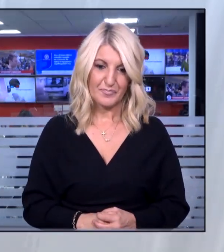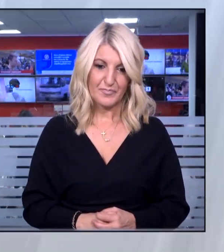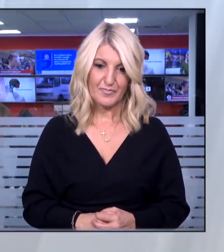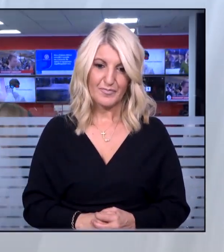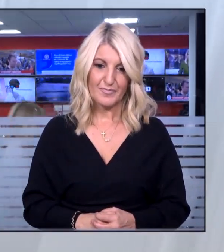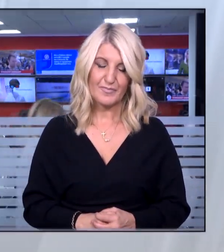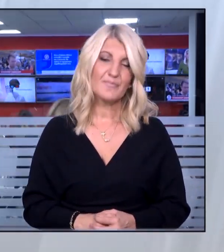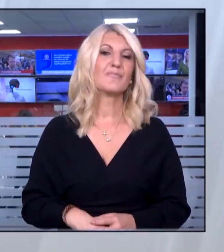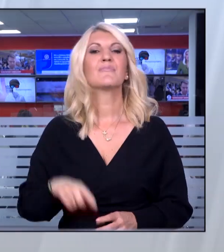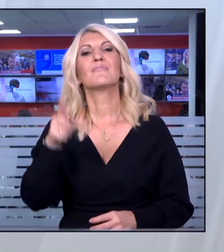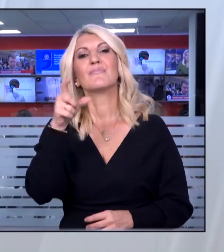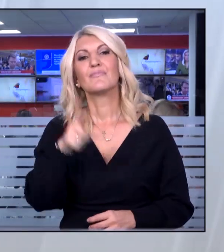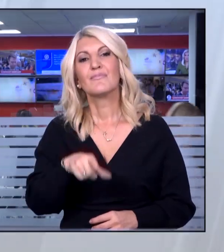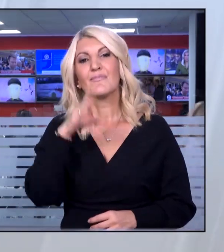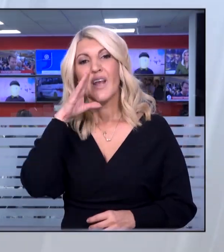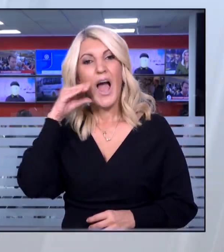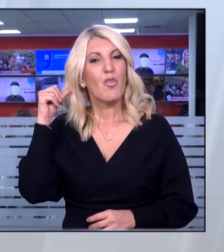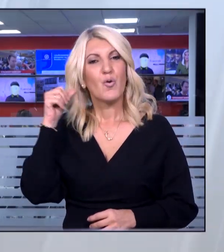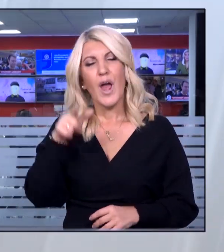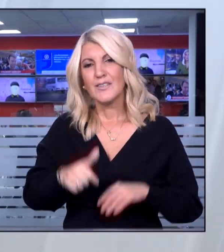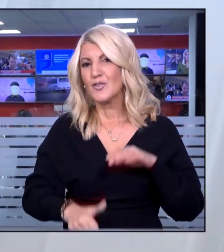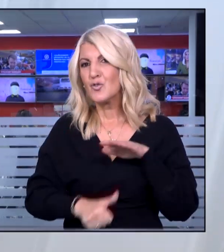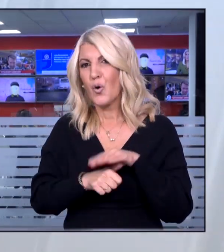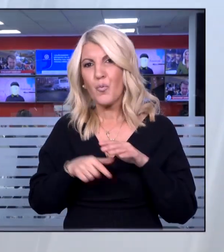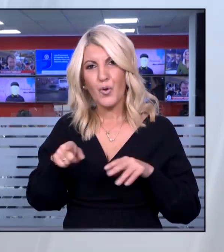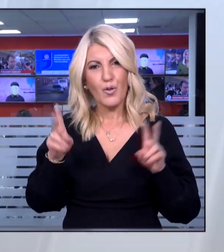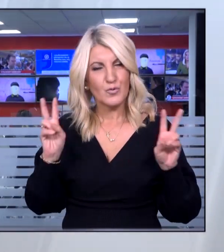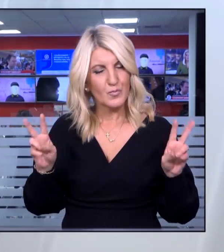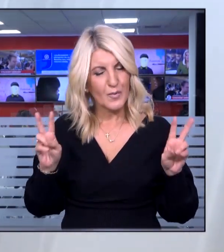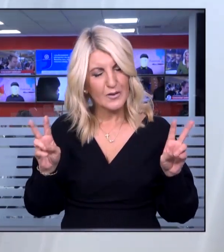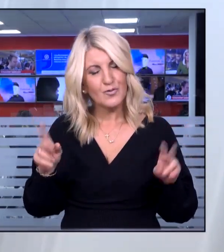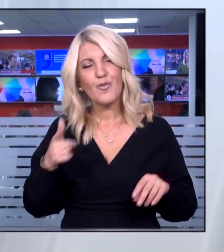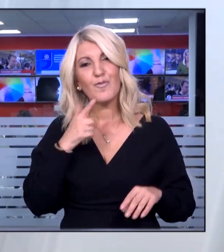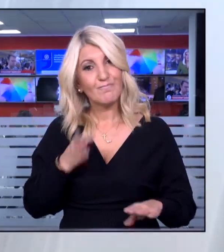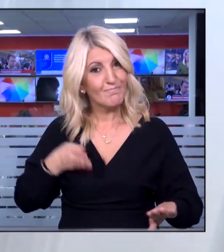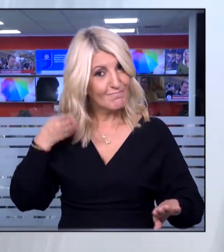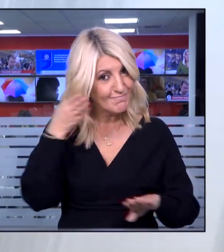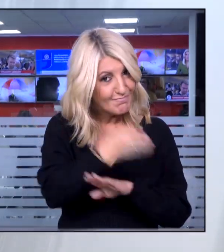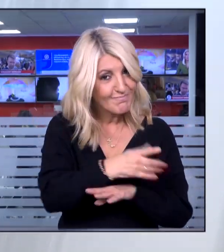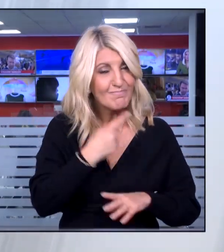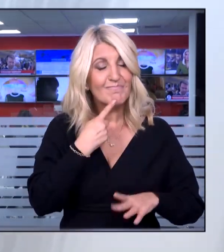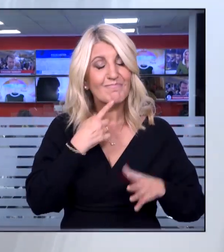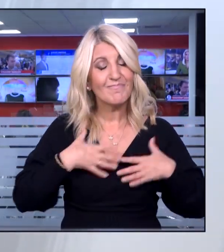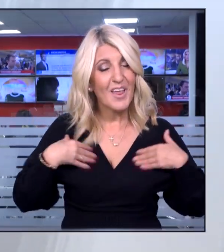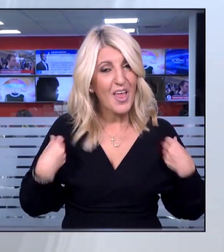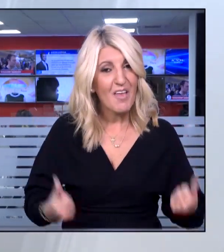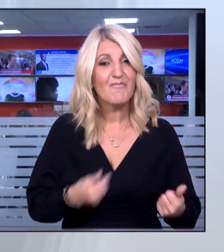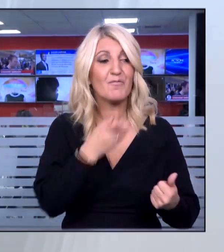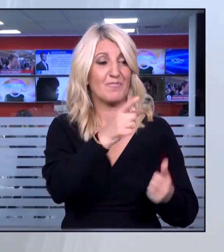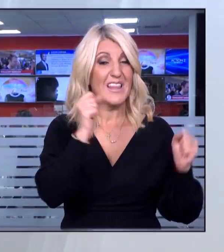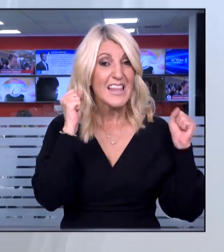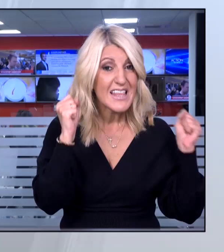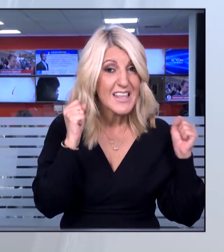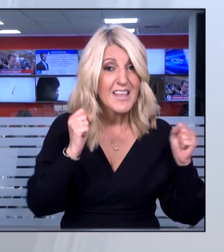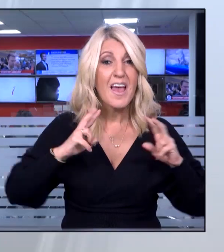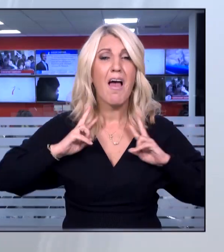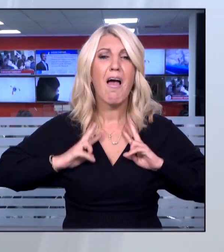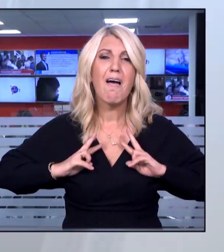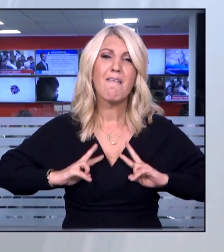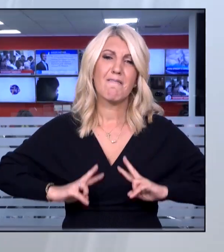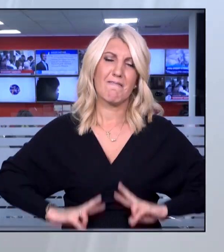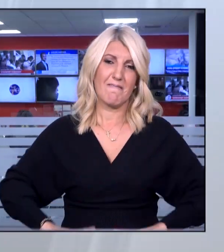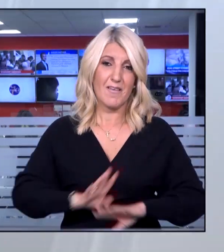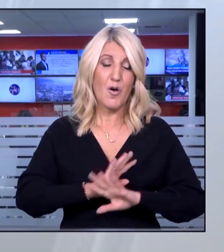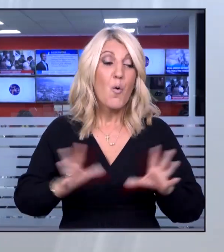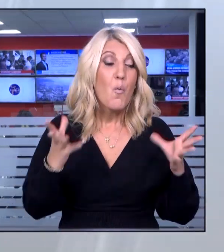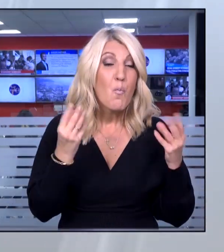Ο πρόεδρος του ΠΑΣΟΚ, Νίκος Ανδρουλάκης, ήταν εκεί και ευχήθηκε στο ζευγάρι. Εύχομαι υγεία, ευτυχία, πολλές χαρές και